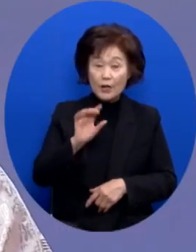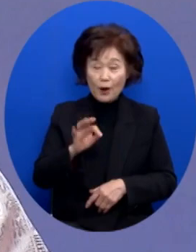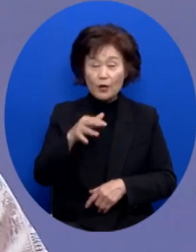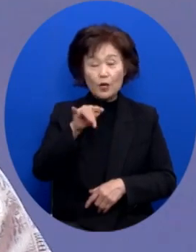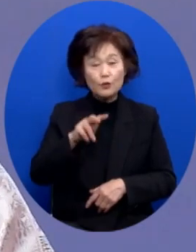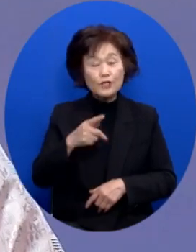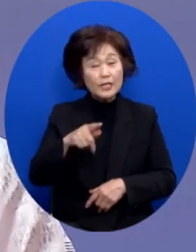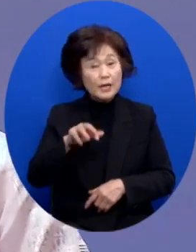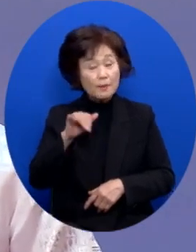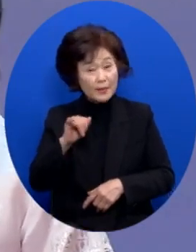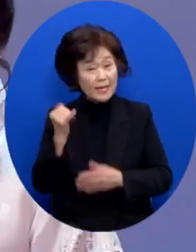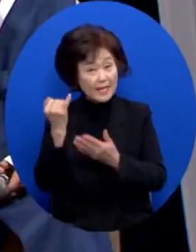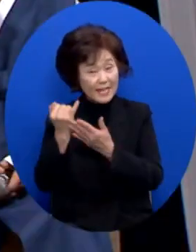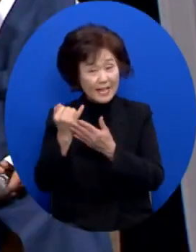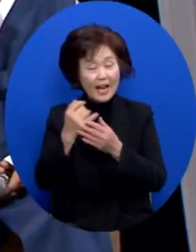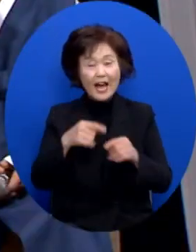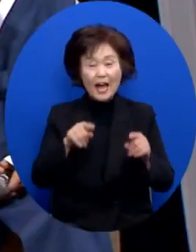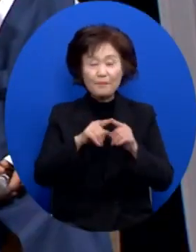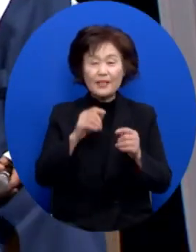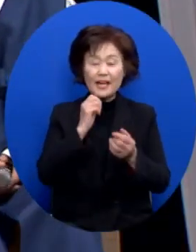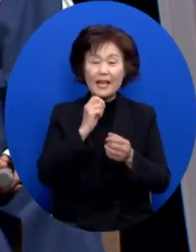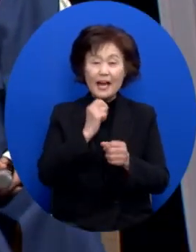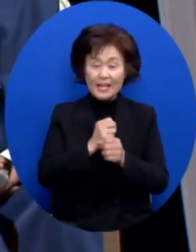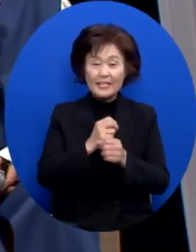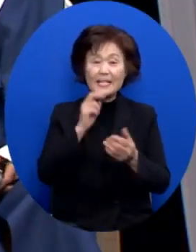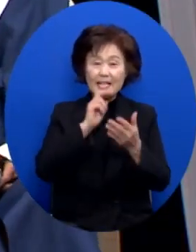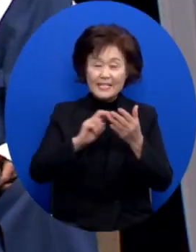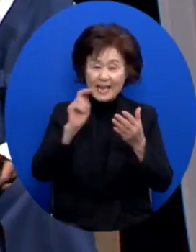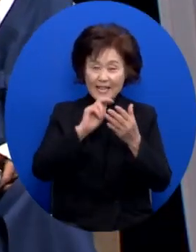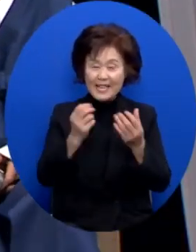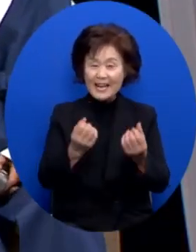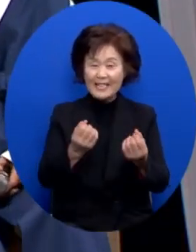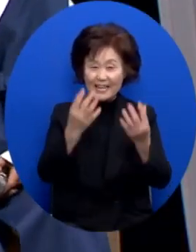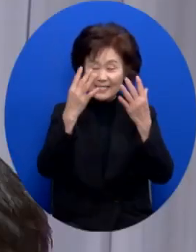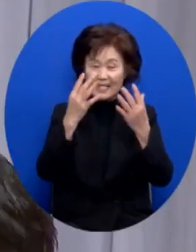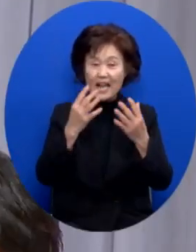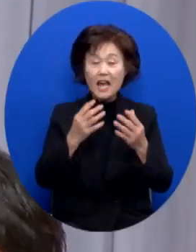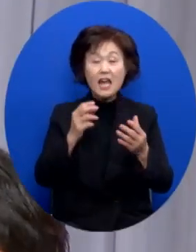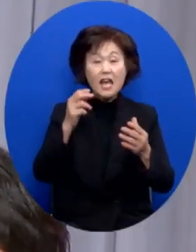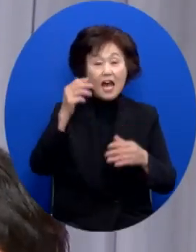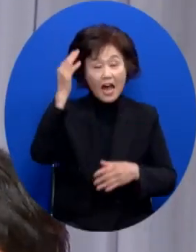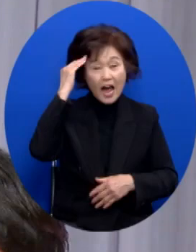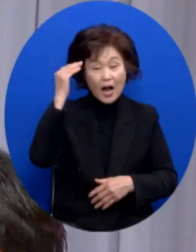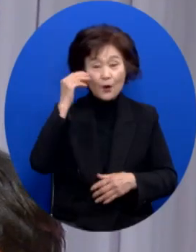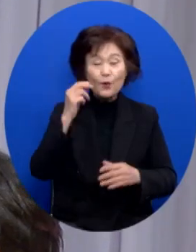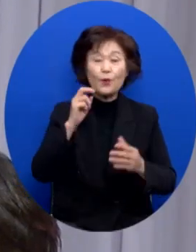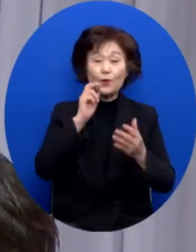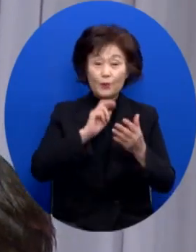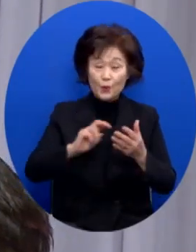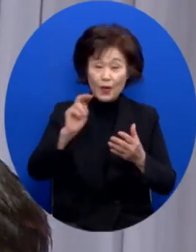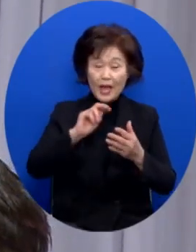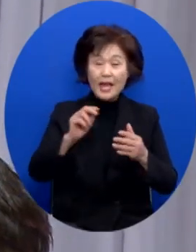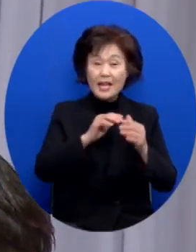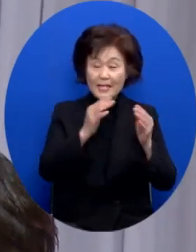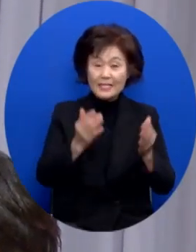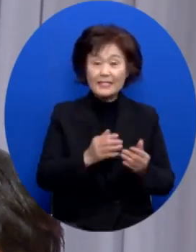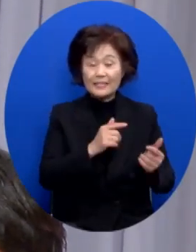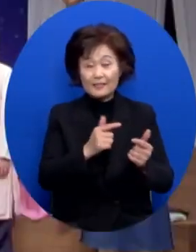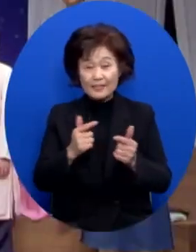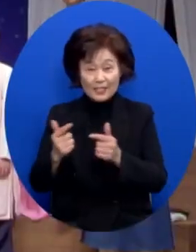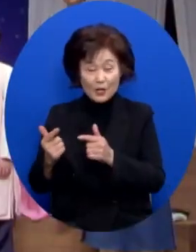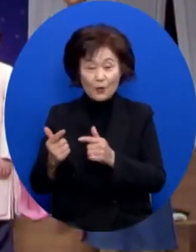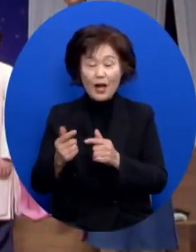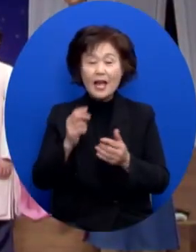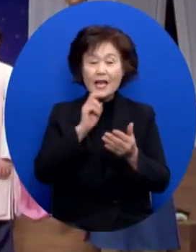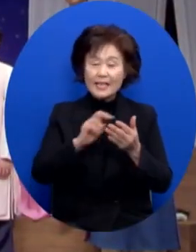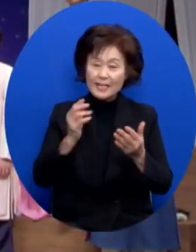윤설미의 진행으로 열리는 찬양 대잔치, CTS K가스펠과 찬송가 경연대회 수상자들과 찬양